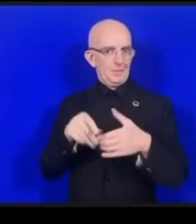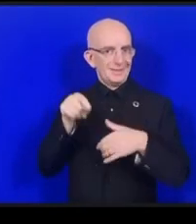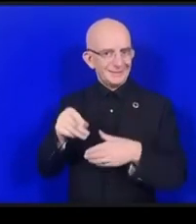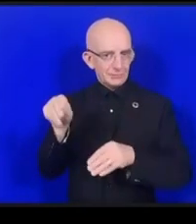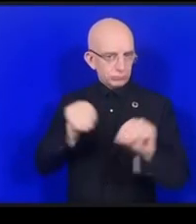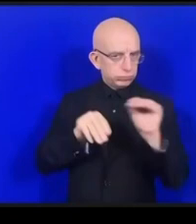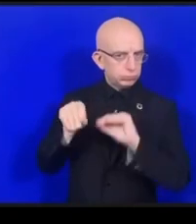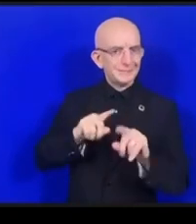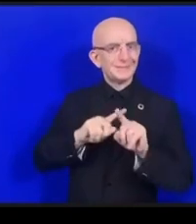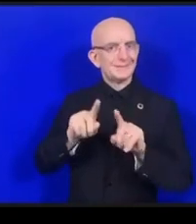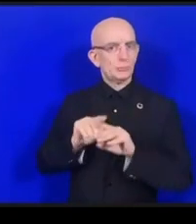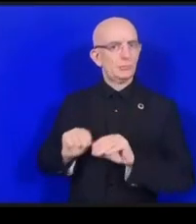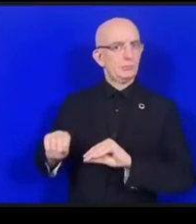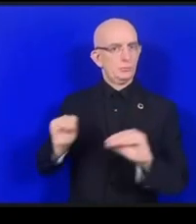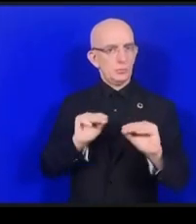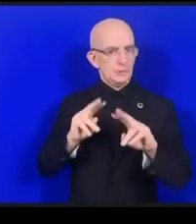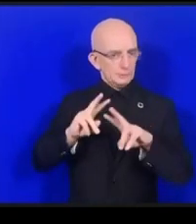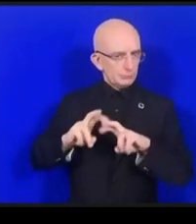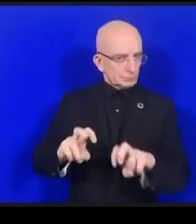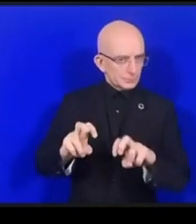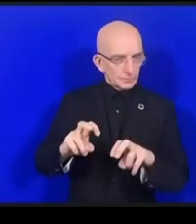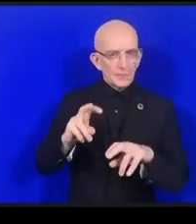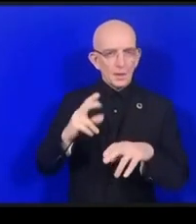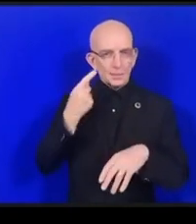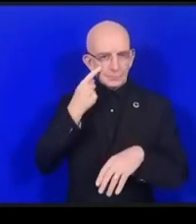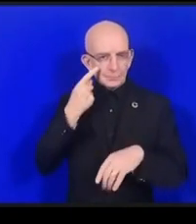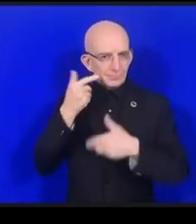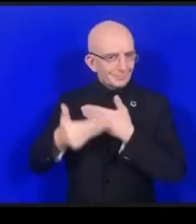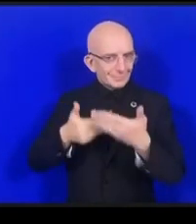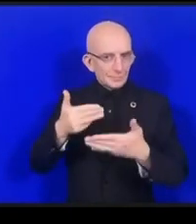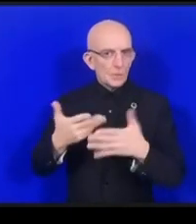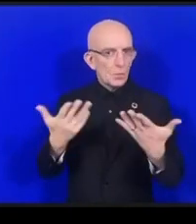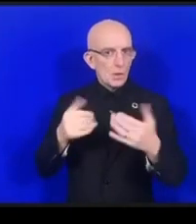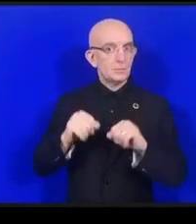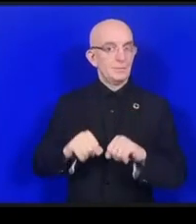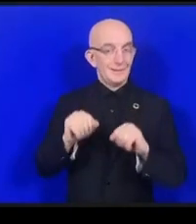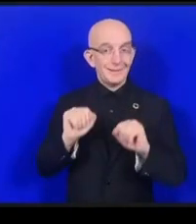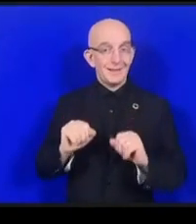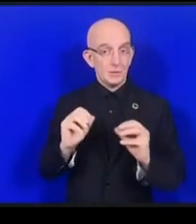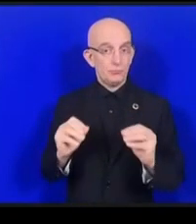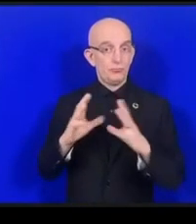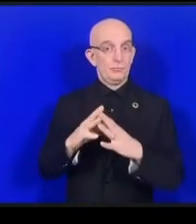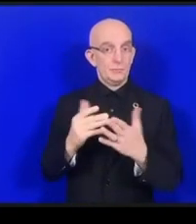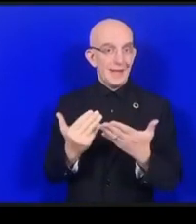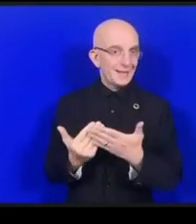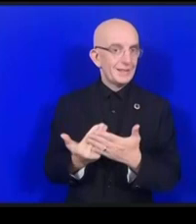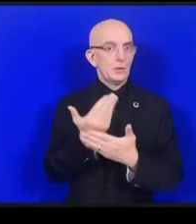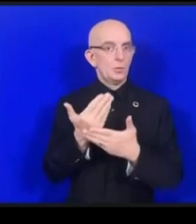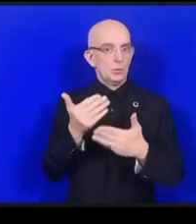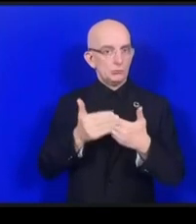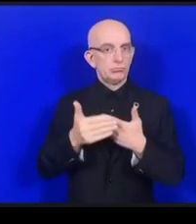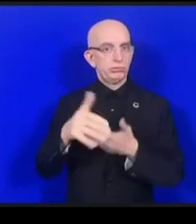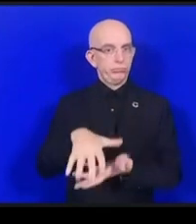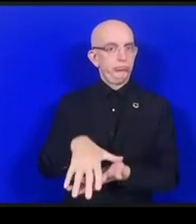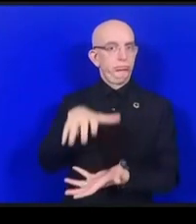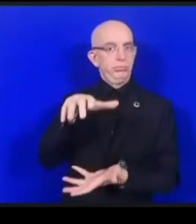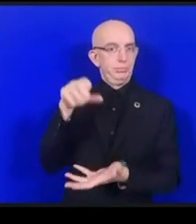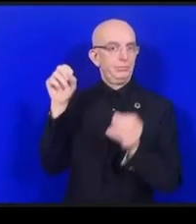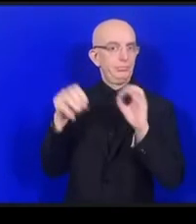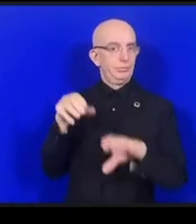и образовательный сектор и вместе объединить усилия вместе рассмотреть эту проблему